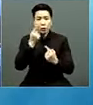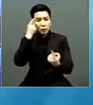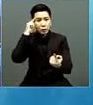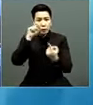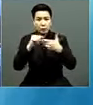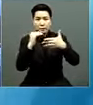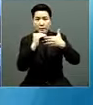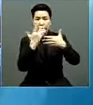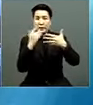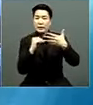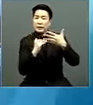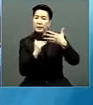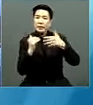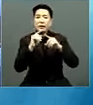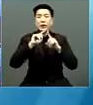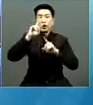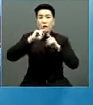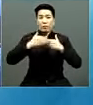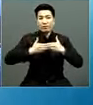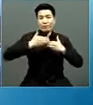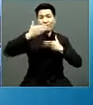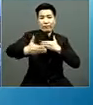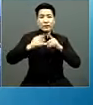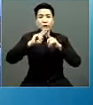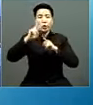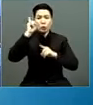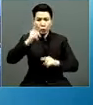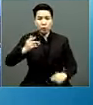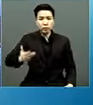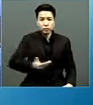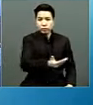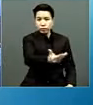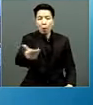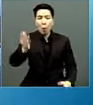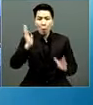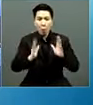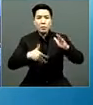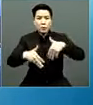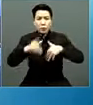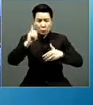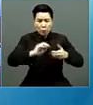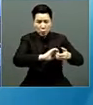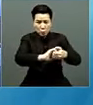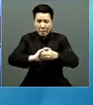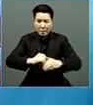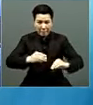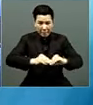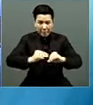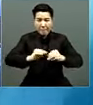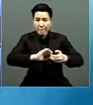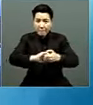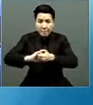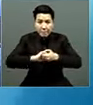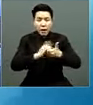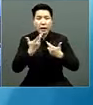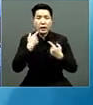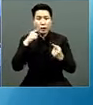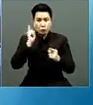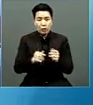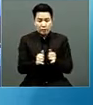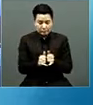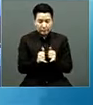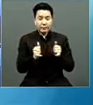าตรการระยะที่2นะครับซึ่งจำเป็นต้องได้รับความร่วมมือมากขึ้นอีกนะครับเพราะว่าทั้งในเรื่องของโซเชียลดิส